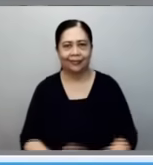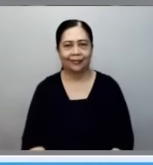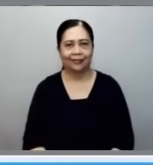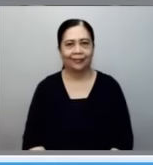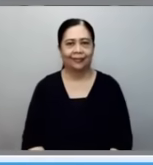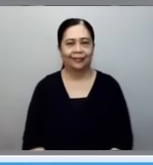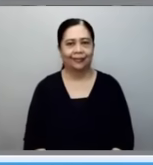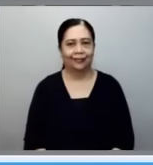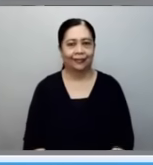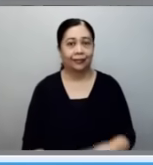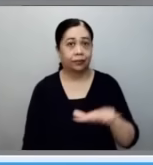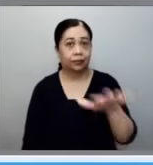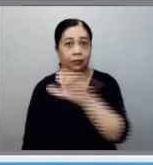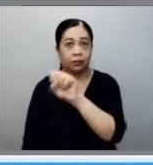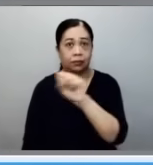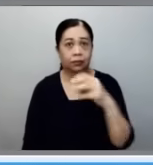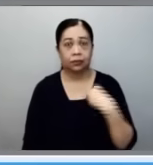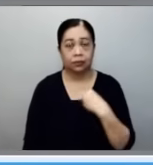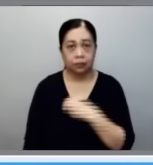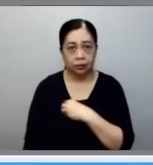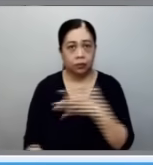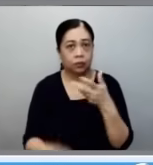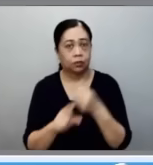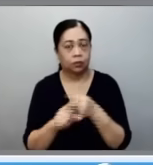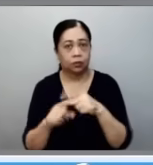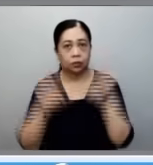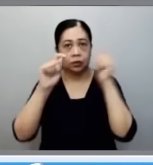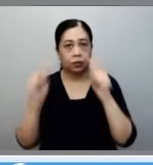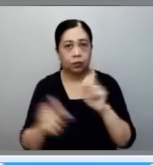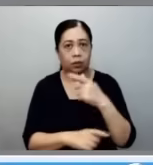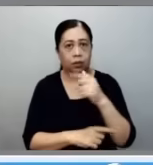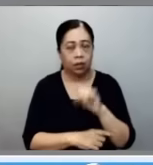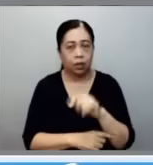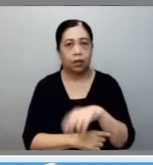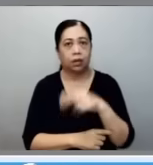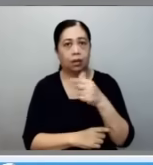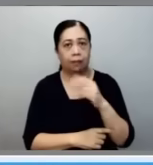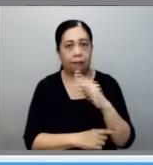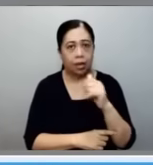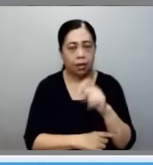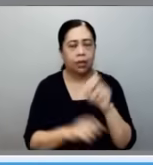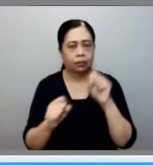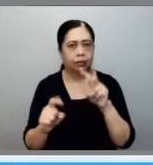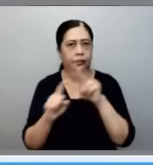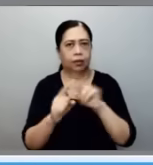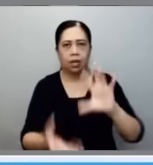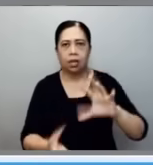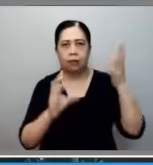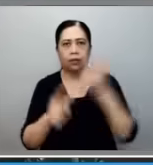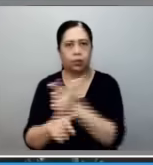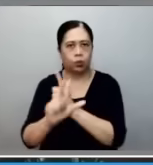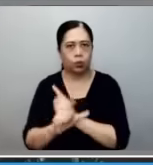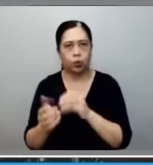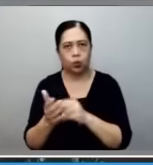Sa mga SSS members naman na naapektuhan po ng bagyong Egay at Habagat, pwede na po kayong mag-apply ng calamity loan. Kabilang